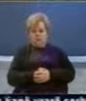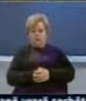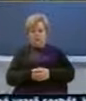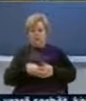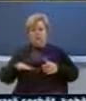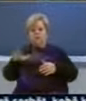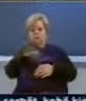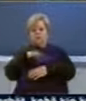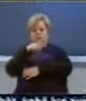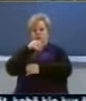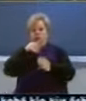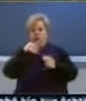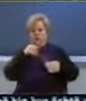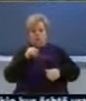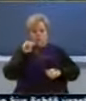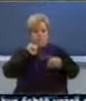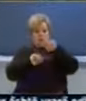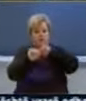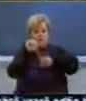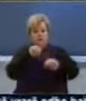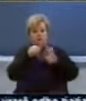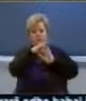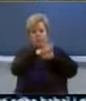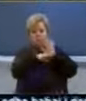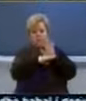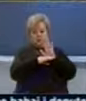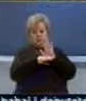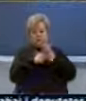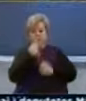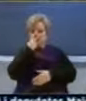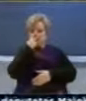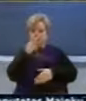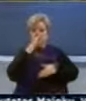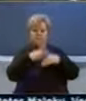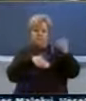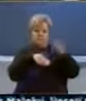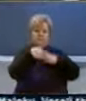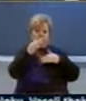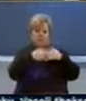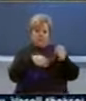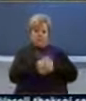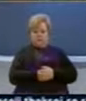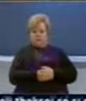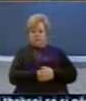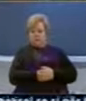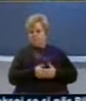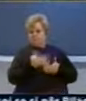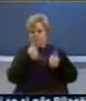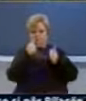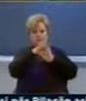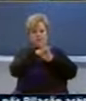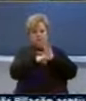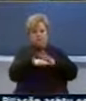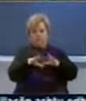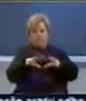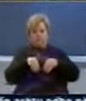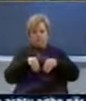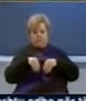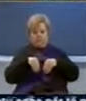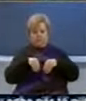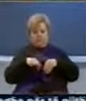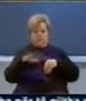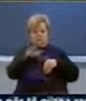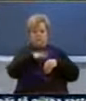teritoriale. E kemi mbrojt me ligjë, por është pa në praktikë se nuk ka pas këmbëngulësi që ky ligjë të implementohet në tërë